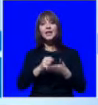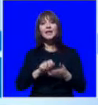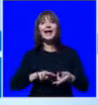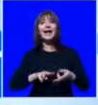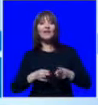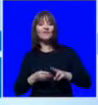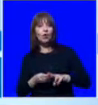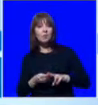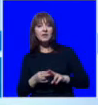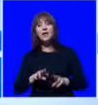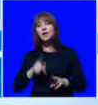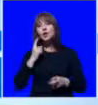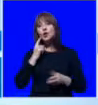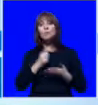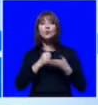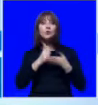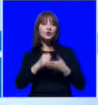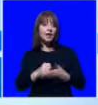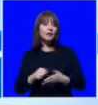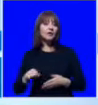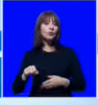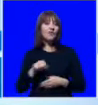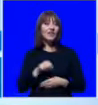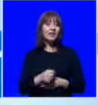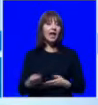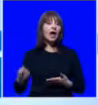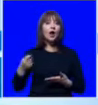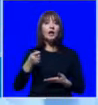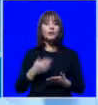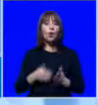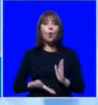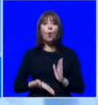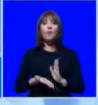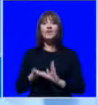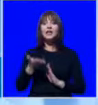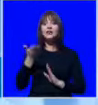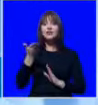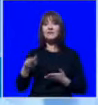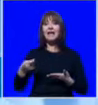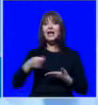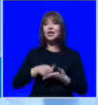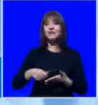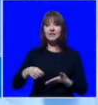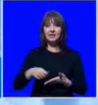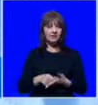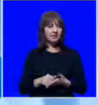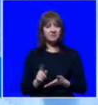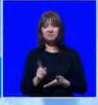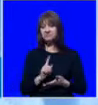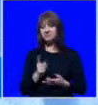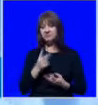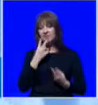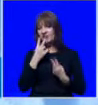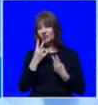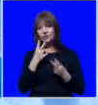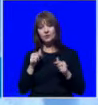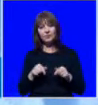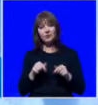бюджет, който може да доведе до увеличаване на инвестициите? Нито едно от това, което казахте, не виждаме в този